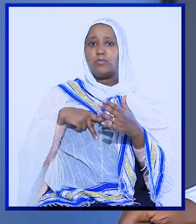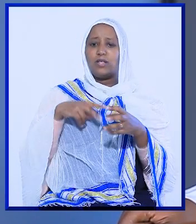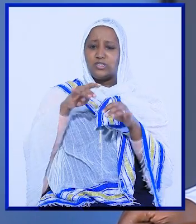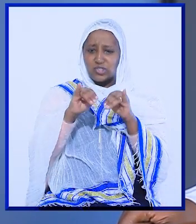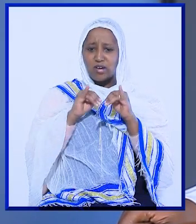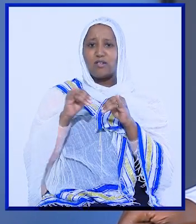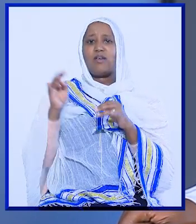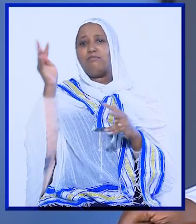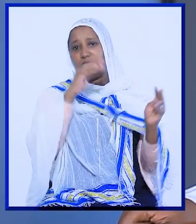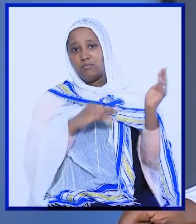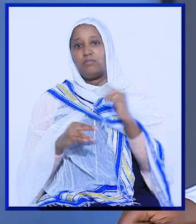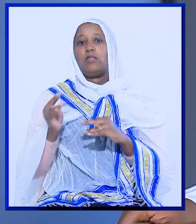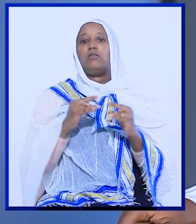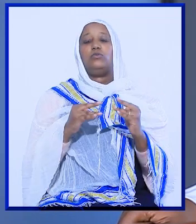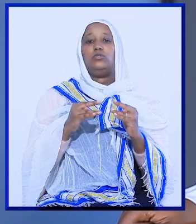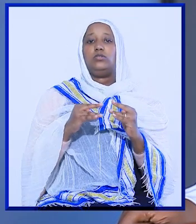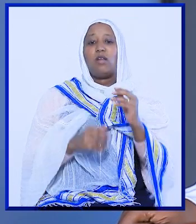እጅግ ዘግናኝ አደጋዎችን